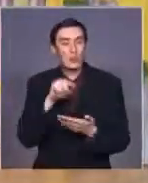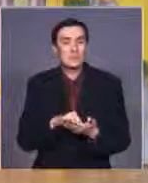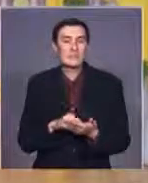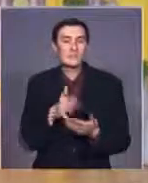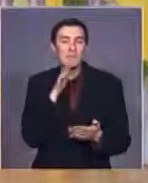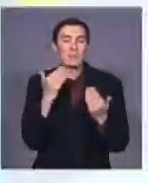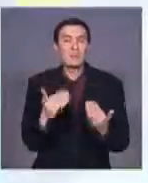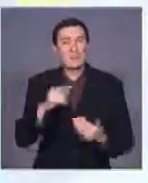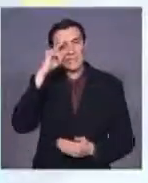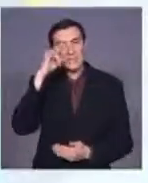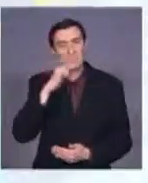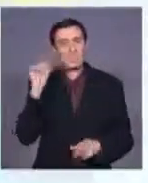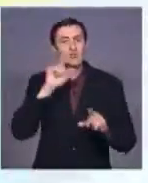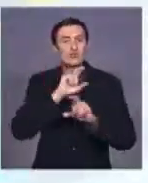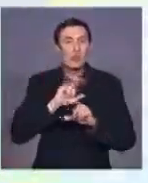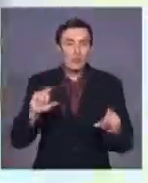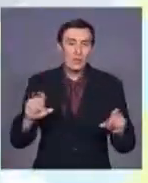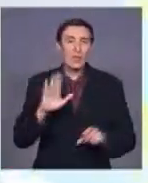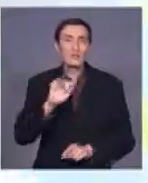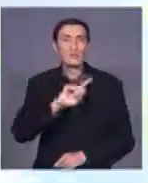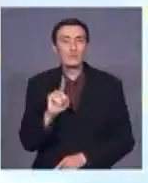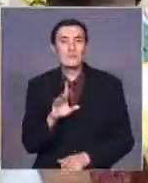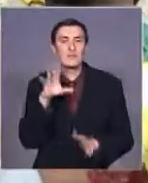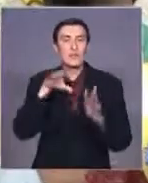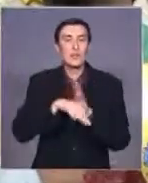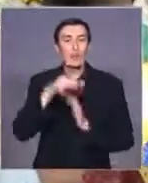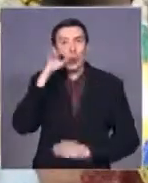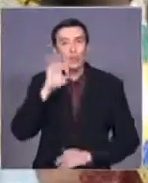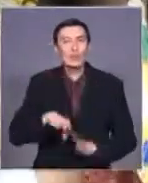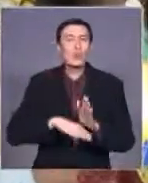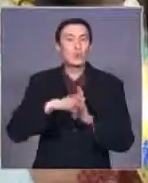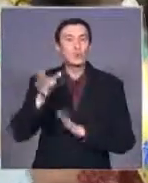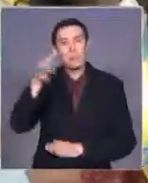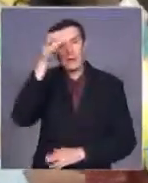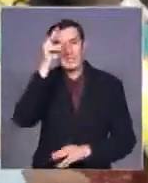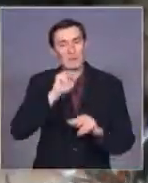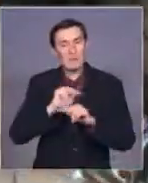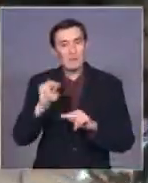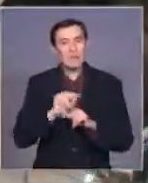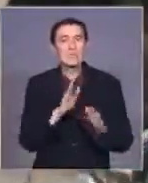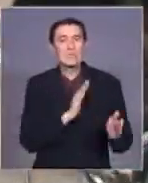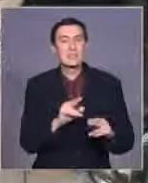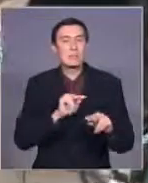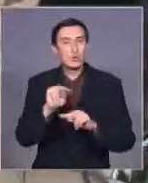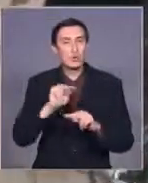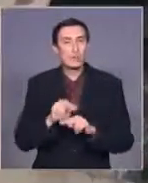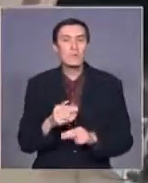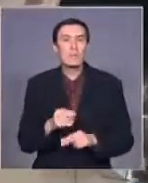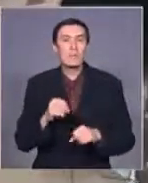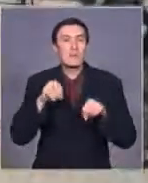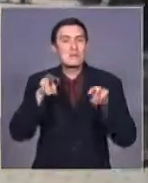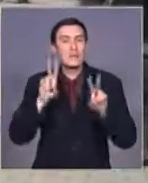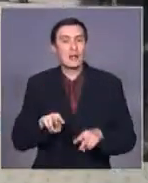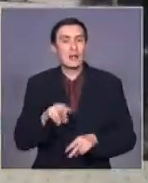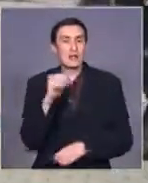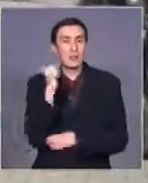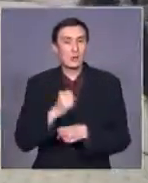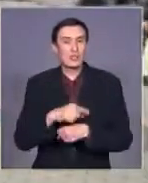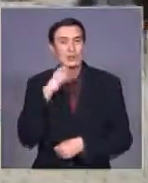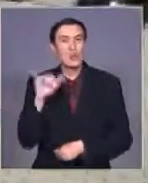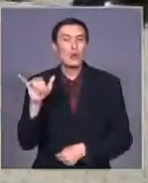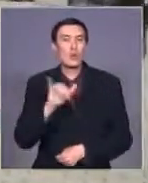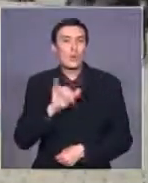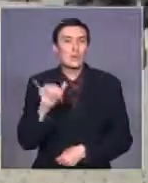современности отечественные школы и вузы должны внедрять опыт лучших образовательных систем, готовить для страны профессиональные кадры, отмечают